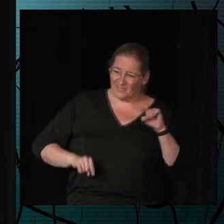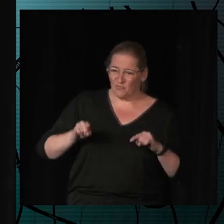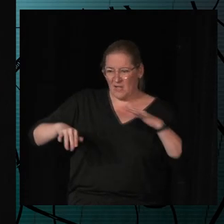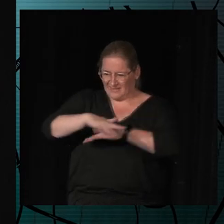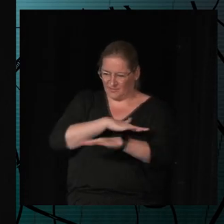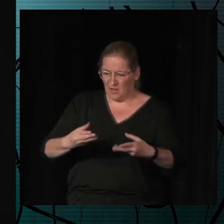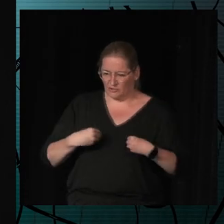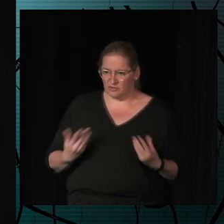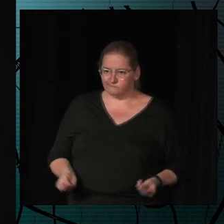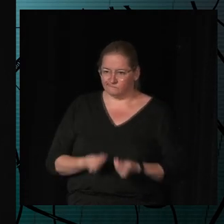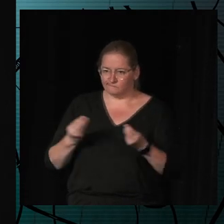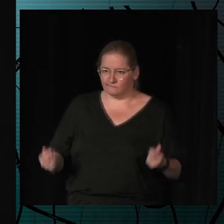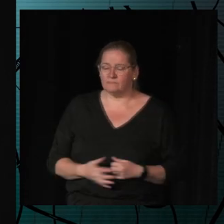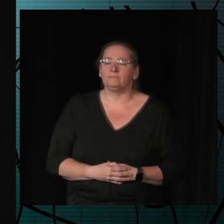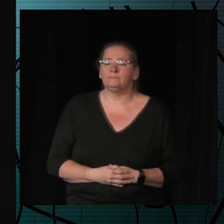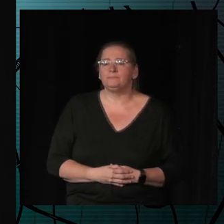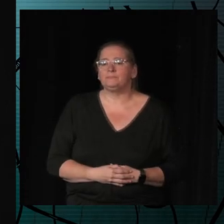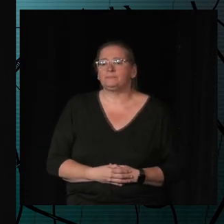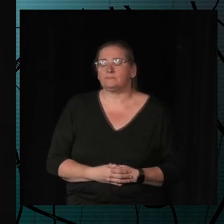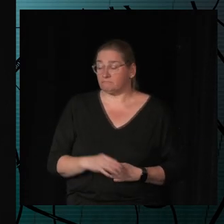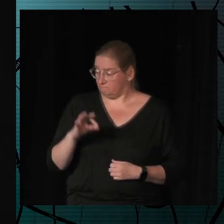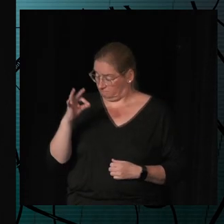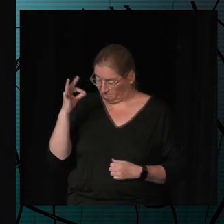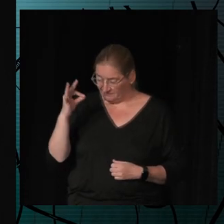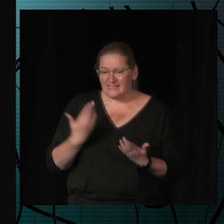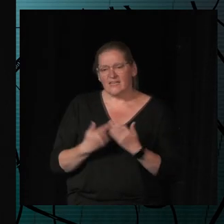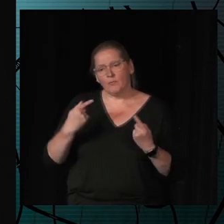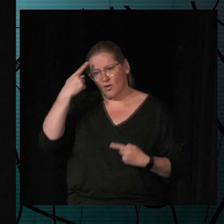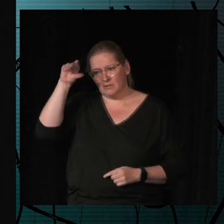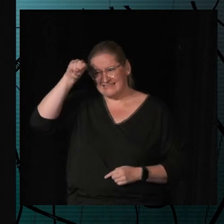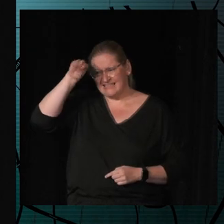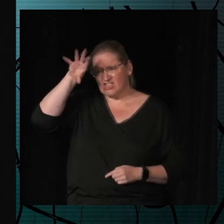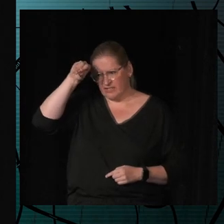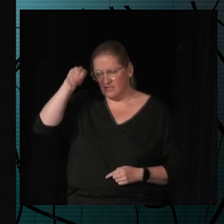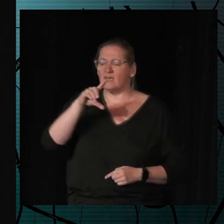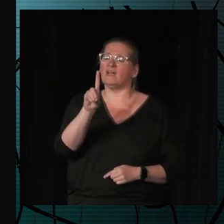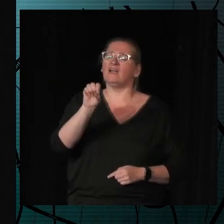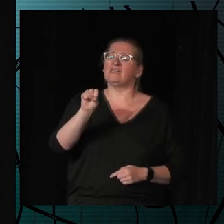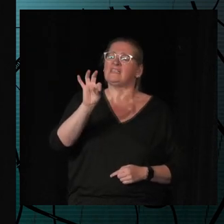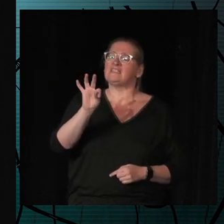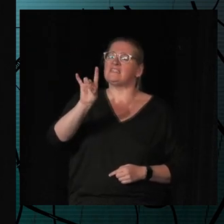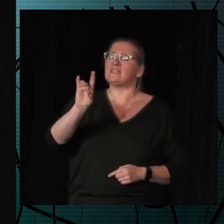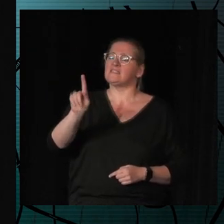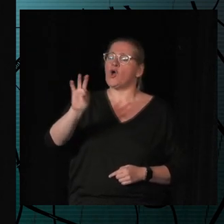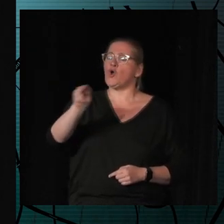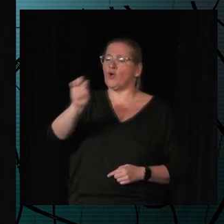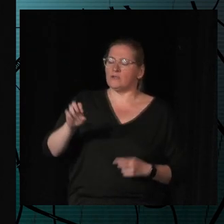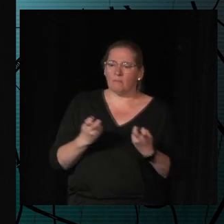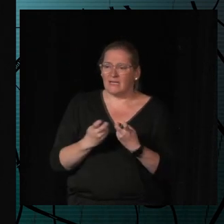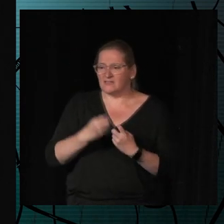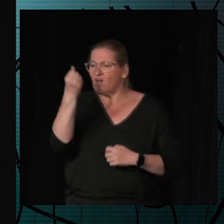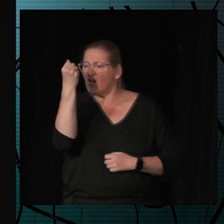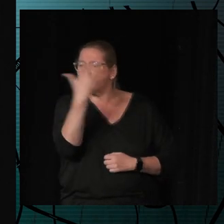par ça ça ça joue clairement à force c'est la répétition de cliché c'est le DA Gon c'est l'exemple typique de on a les forêts du nord des